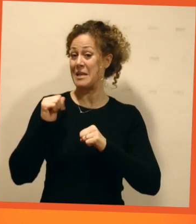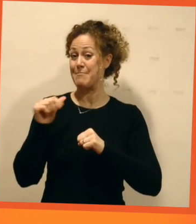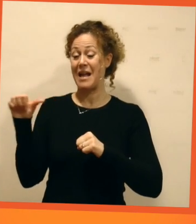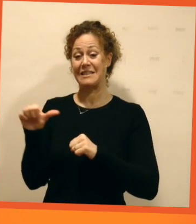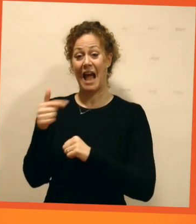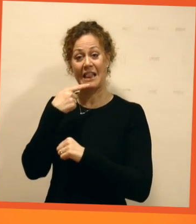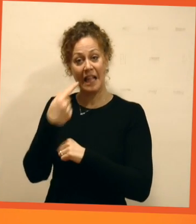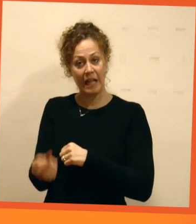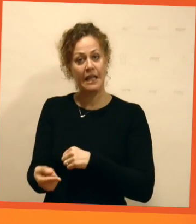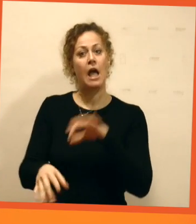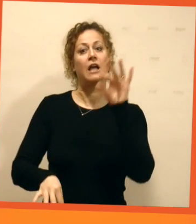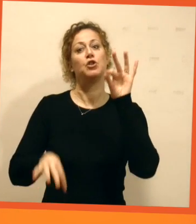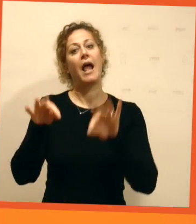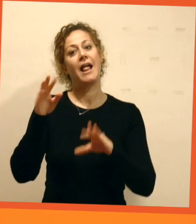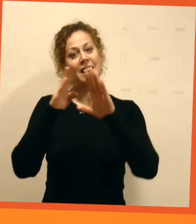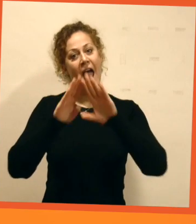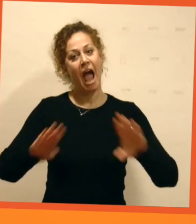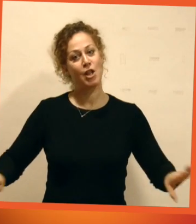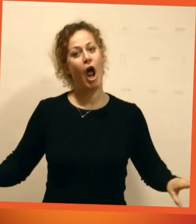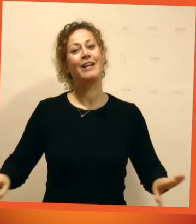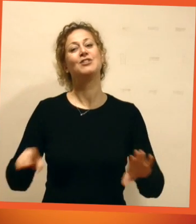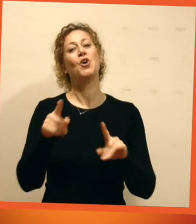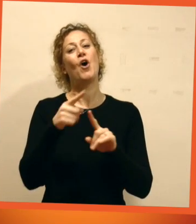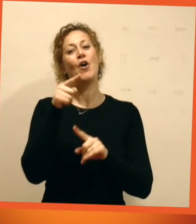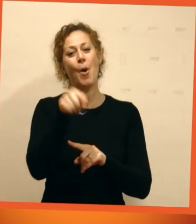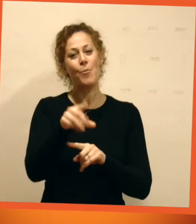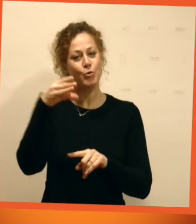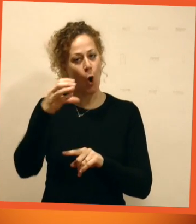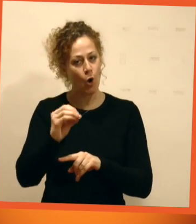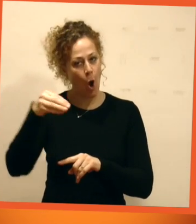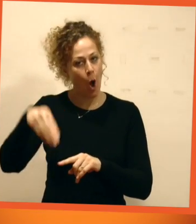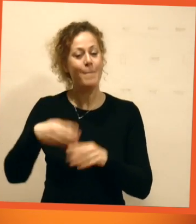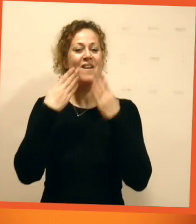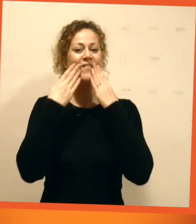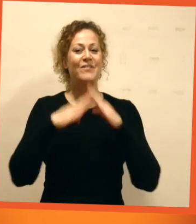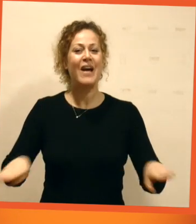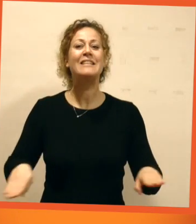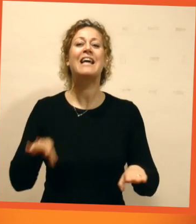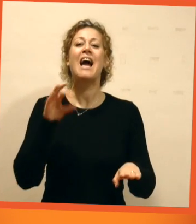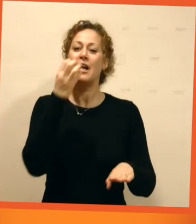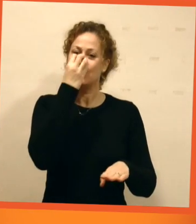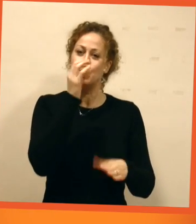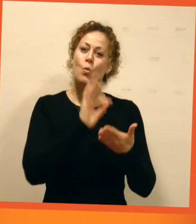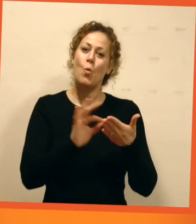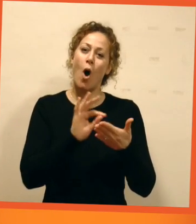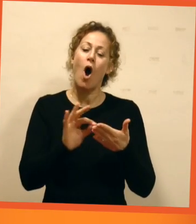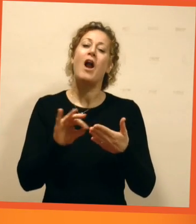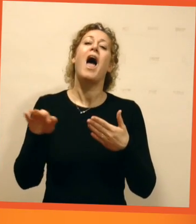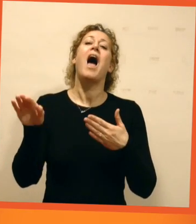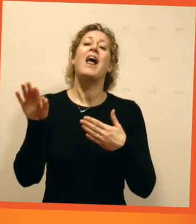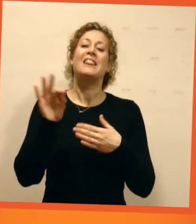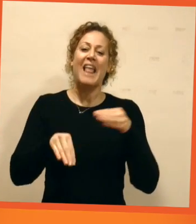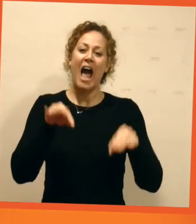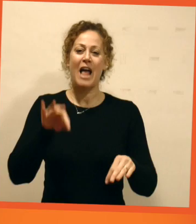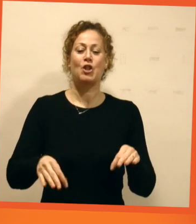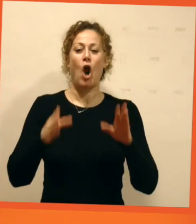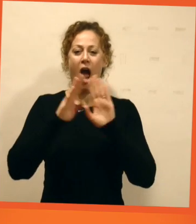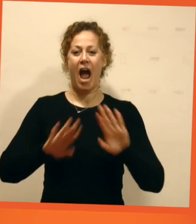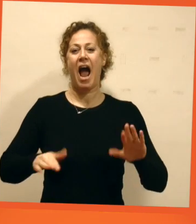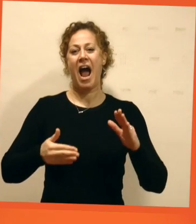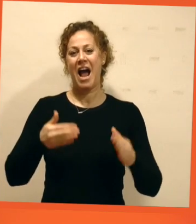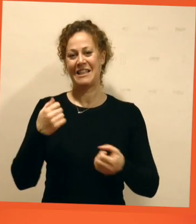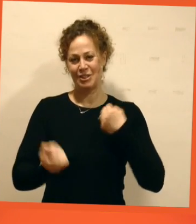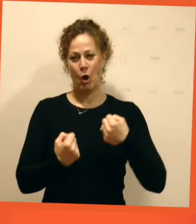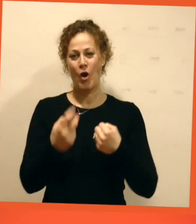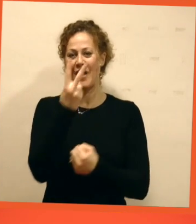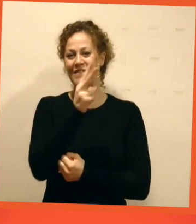www.teatrazione.com, pagina Facebook Scuola Circo Teatrazione, e li potete trovare in via Artum 23. Siamo in chiusura, ci sentiamo